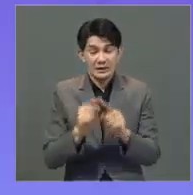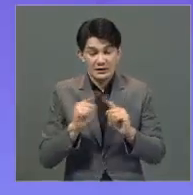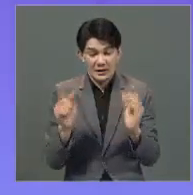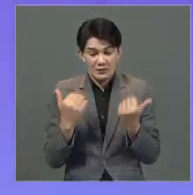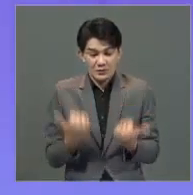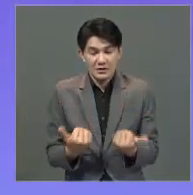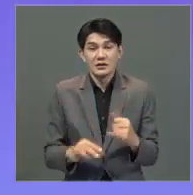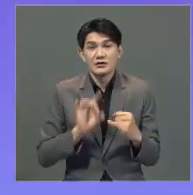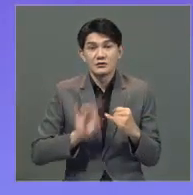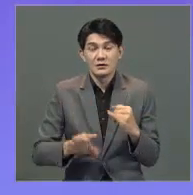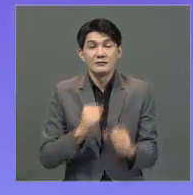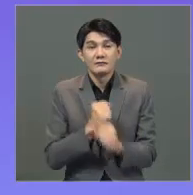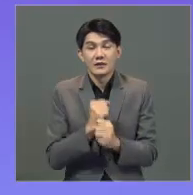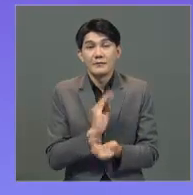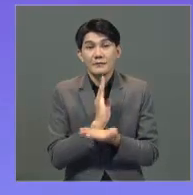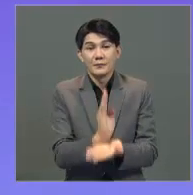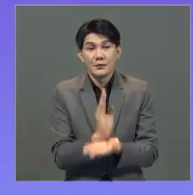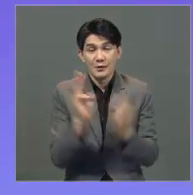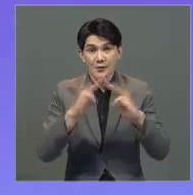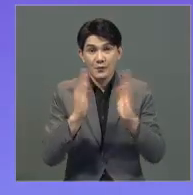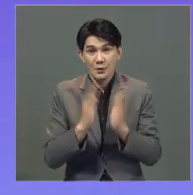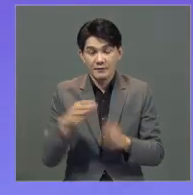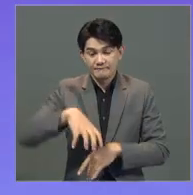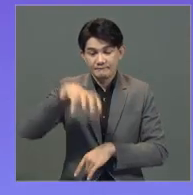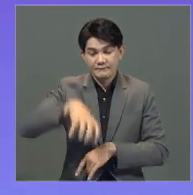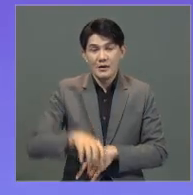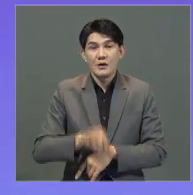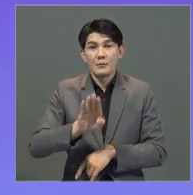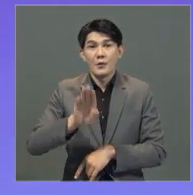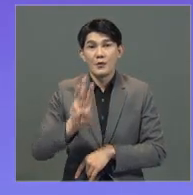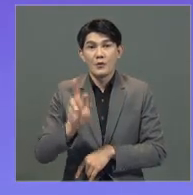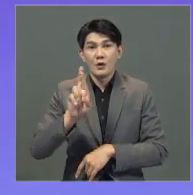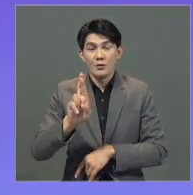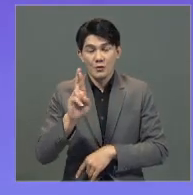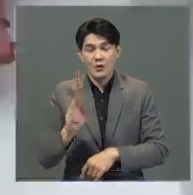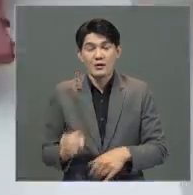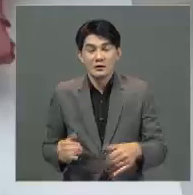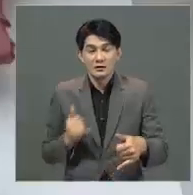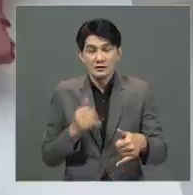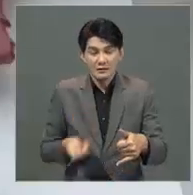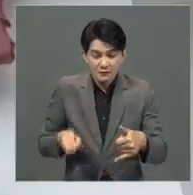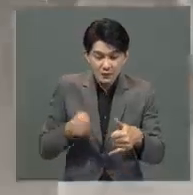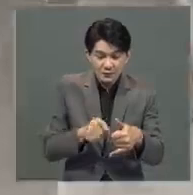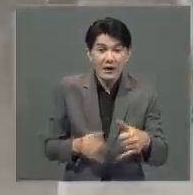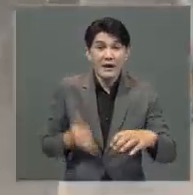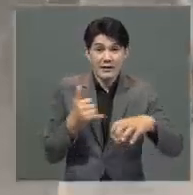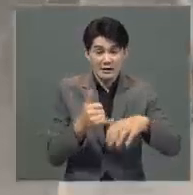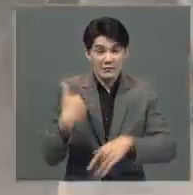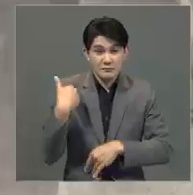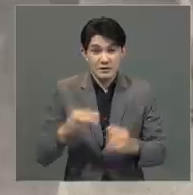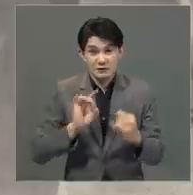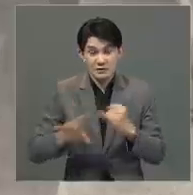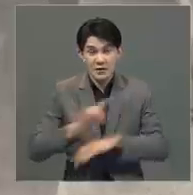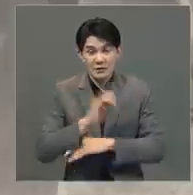ว่าวันนี้เป็นวันสุดท้ายแล้วนะคะที่ทางวัดบวรไหนจะให้แบบพุทธศาสนิกชนได้เข้าไปส่งน้ำพระกันแล้วก็เป็นวันสุดท้ายที่